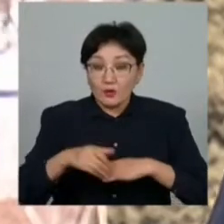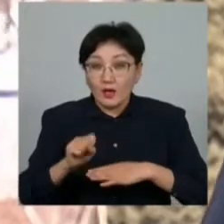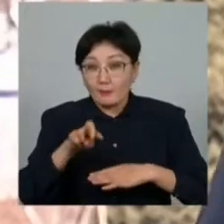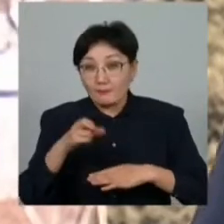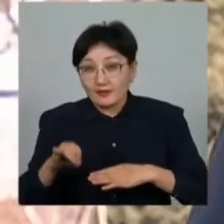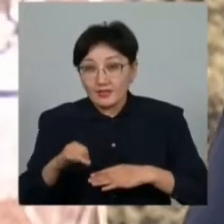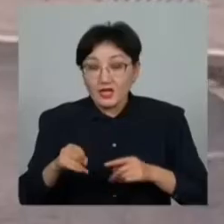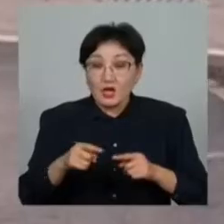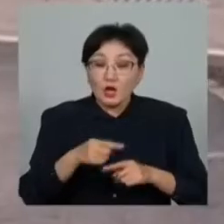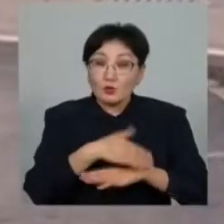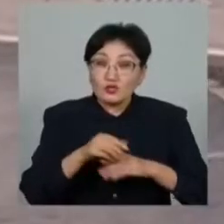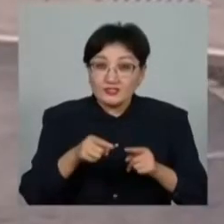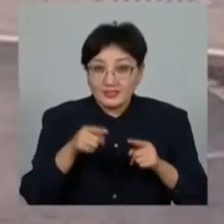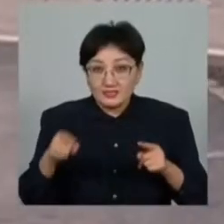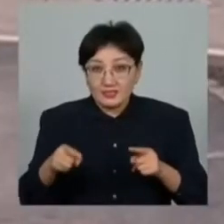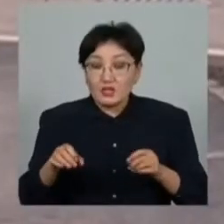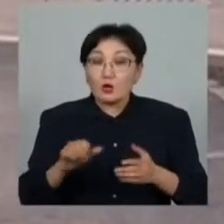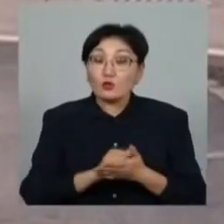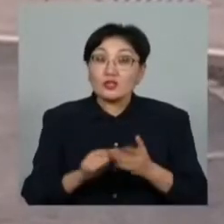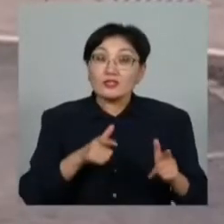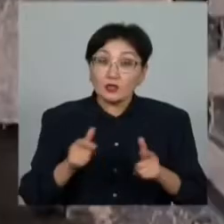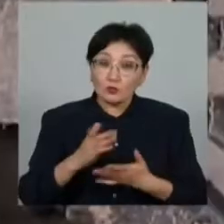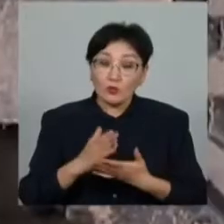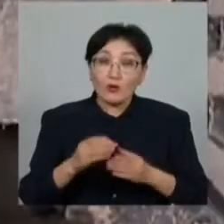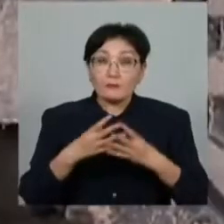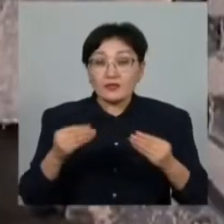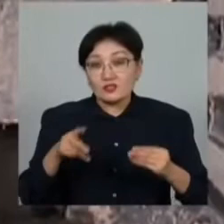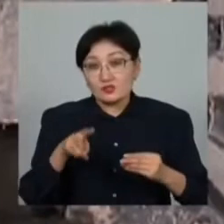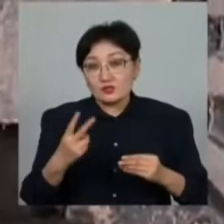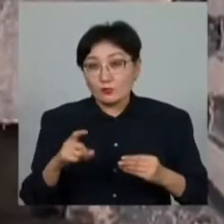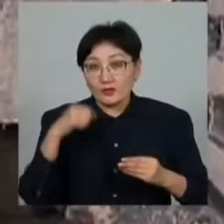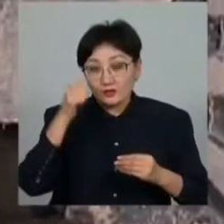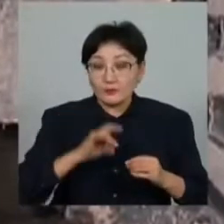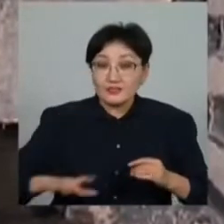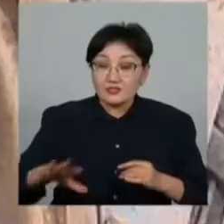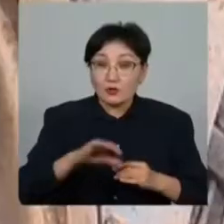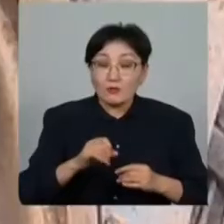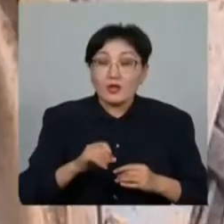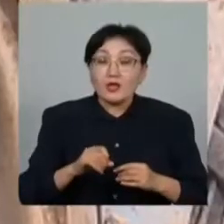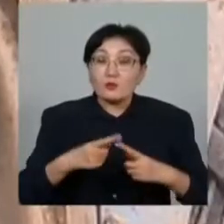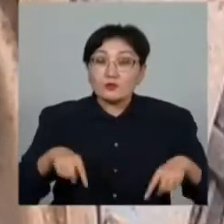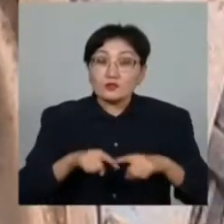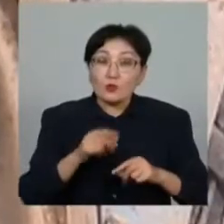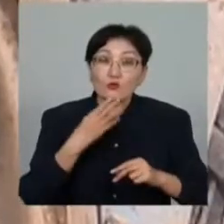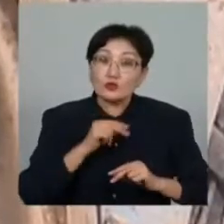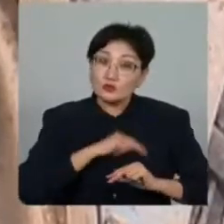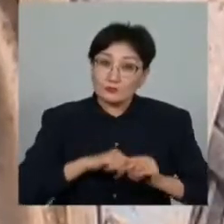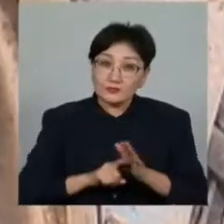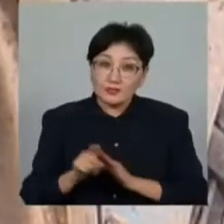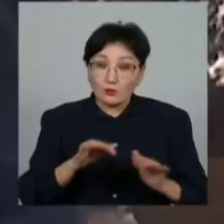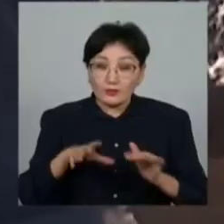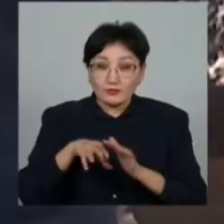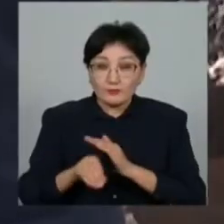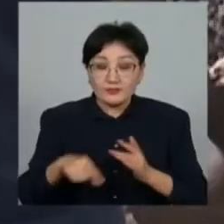сметалық құжатты жасауға. Наурыздың 4-ті және 5-і күндері көктем 2021 республикалық командалық штаб өз жұмысын бастамақ. Шара